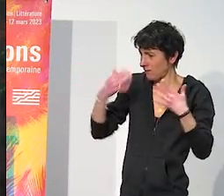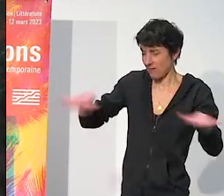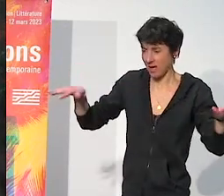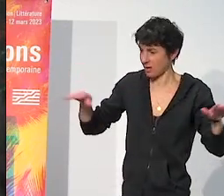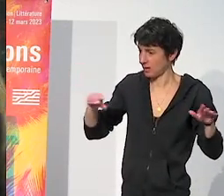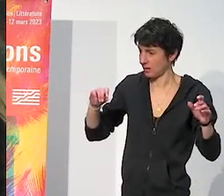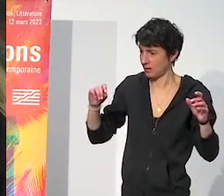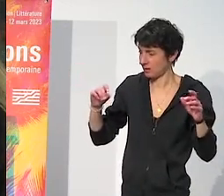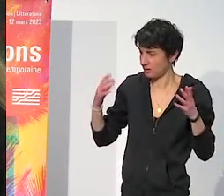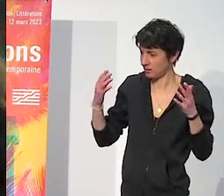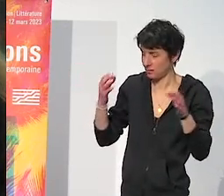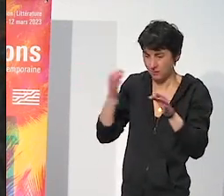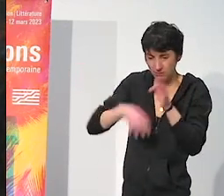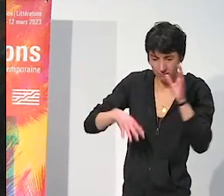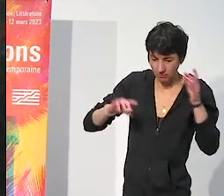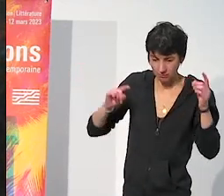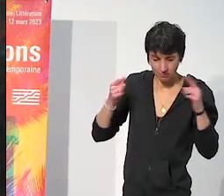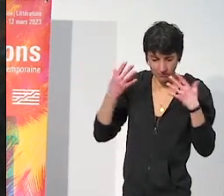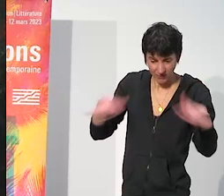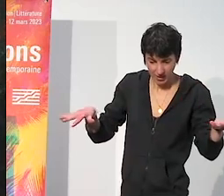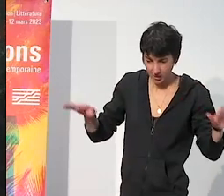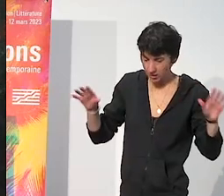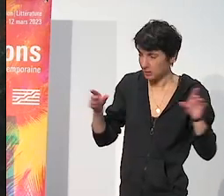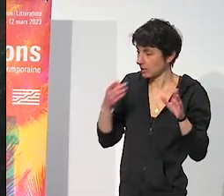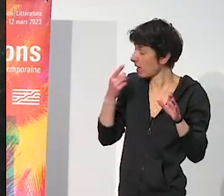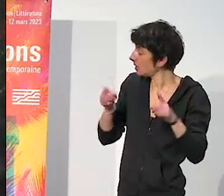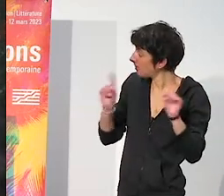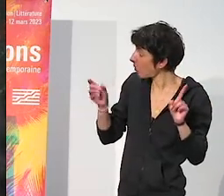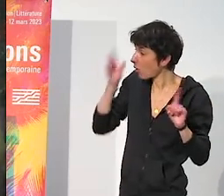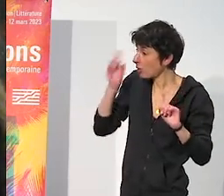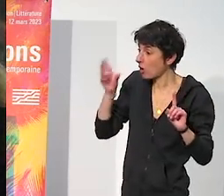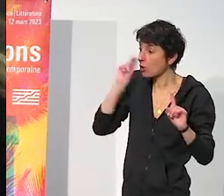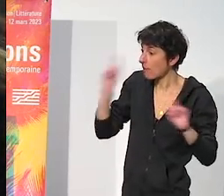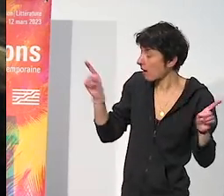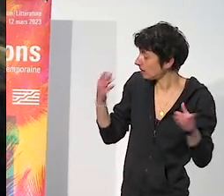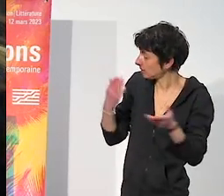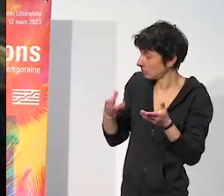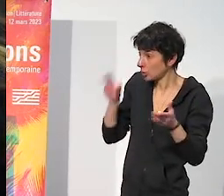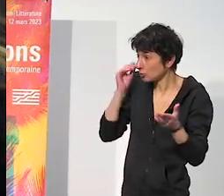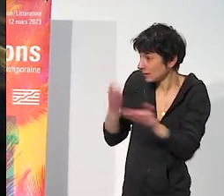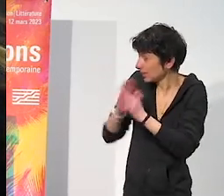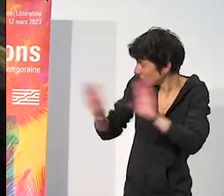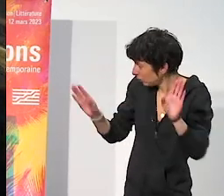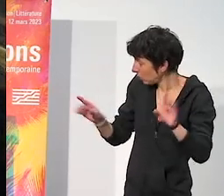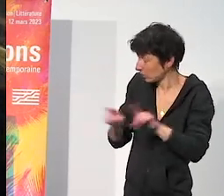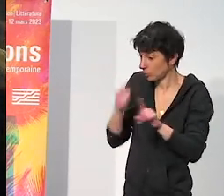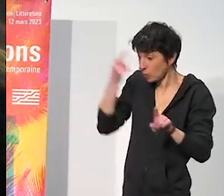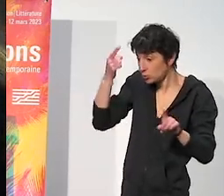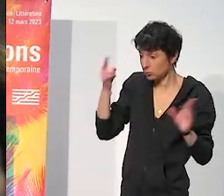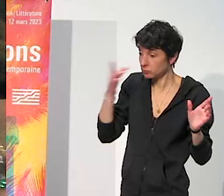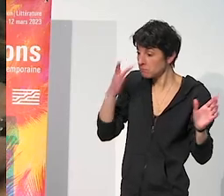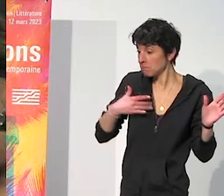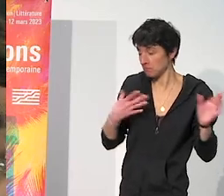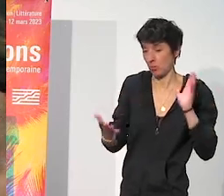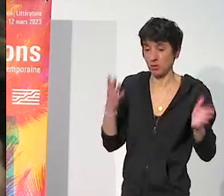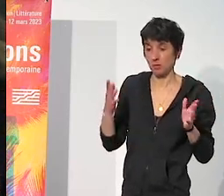Donc, effectivement, ça n'est pas que je n'ai pas entendu, mais je n'ai entendu que ça. Et je pense jusqu'au moment